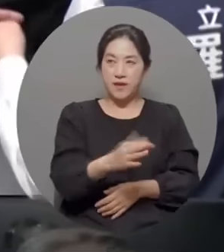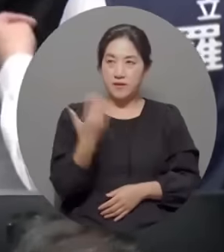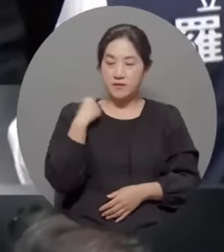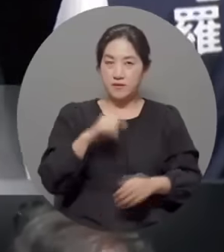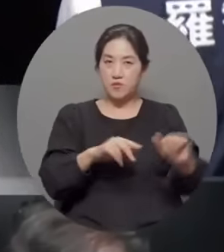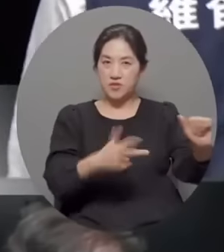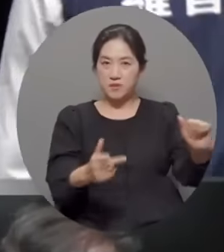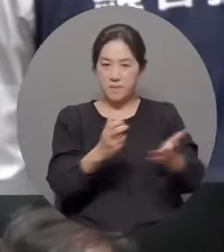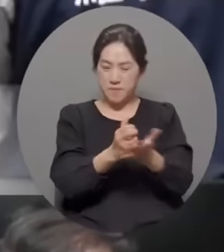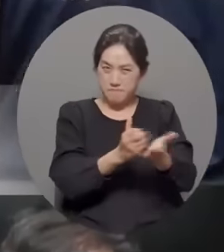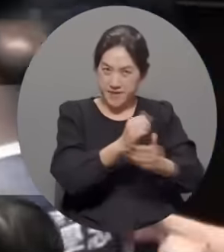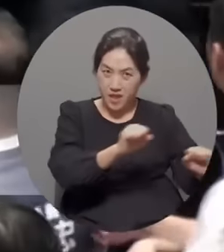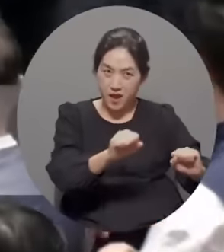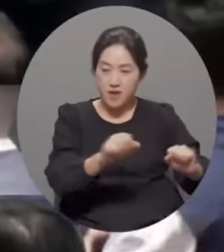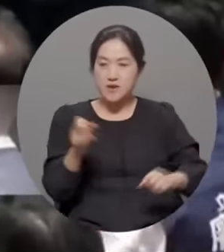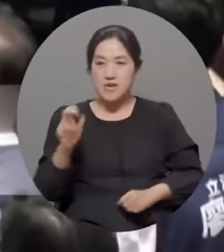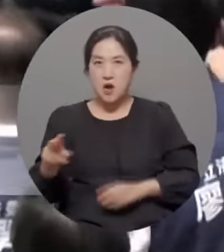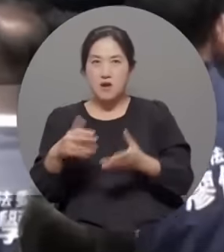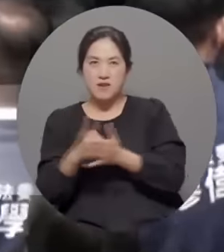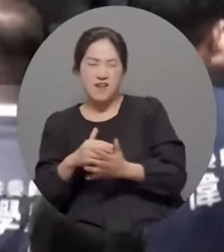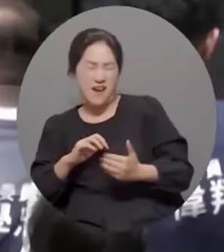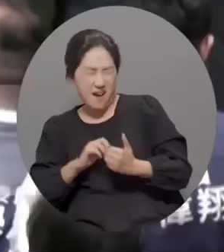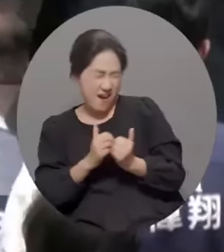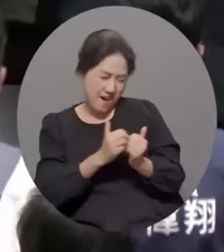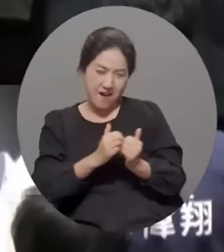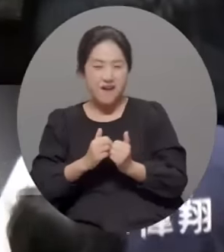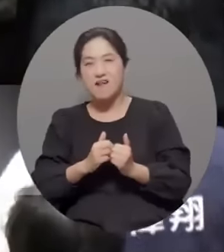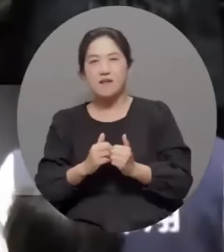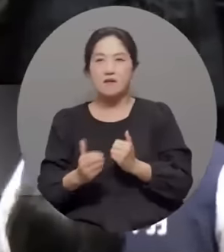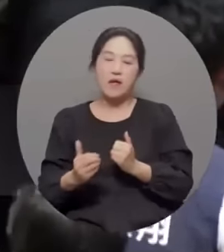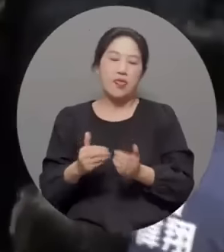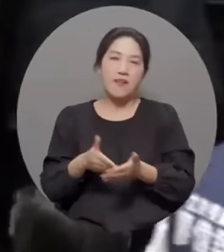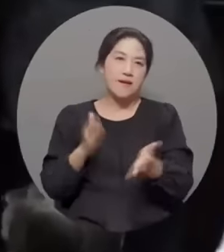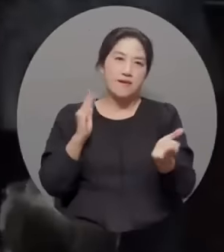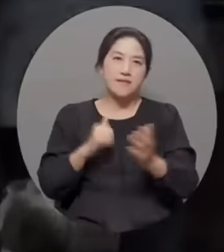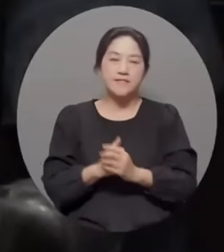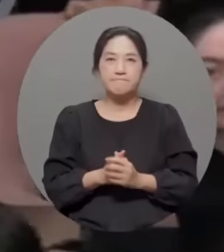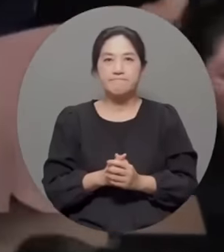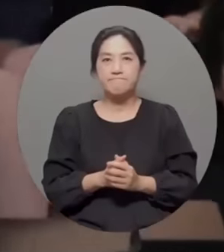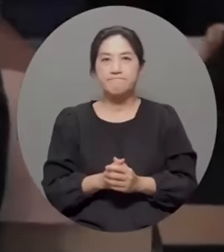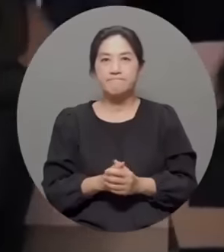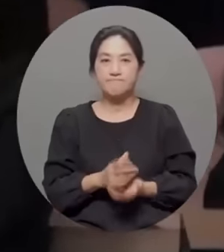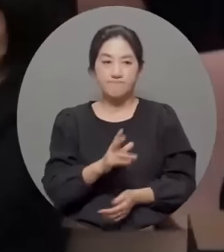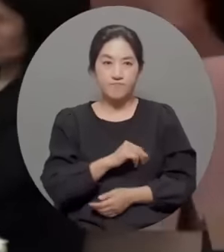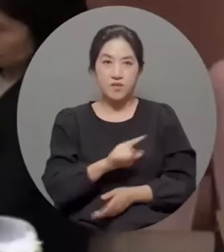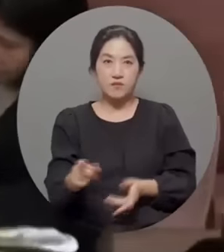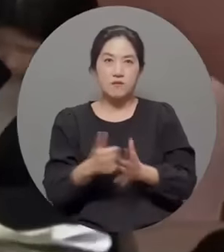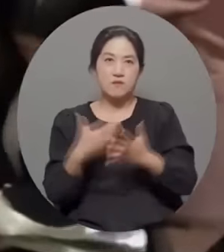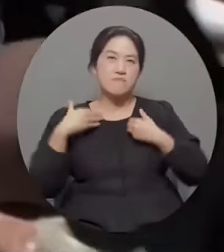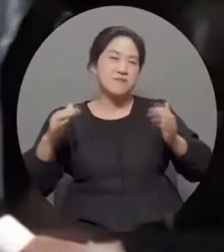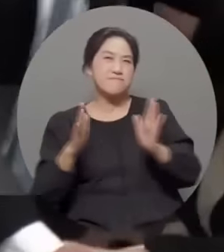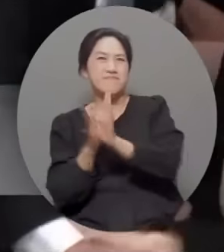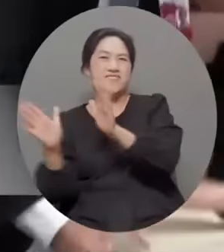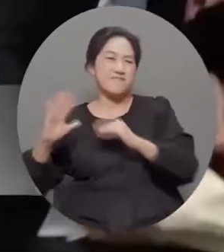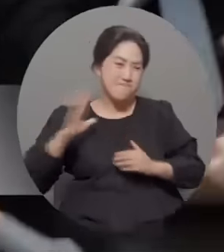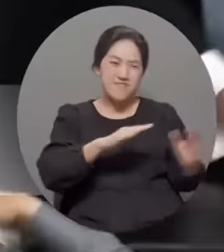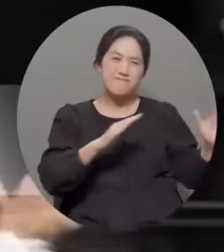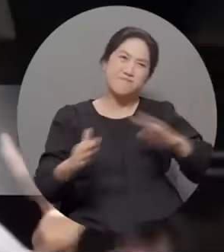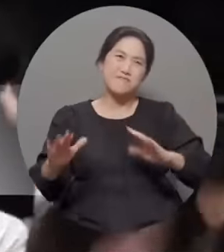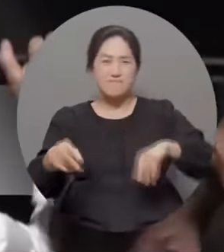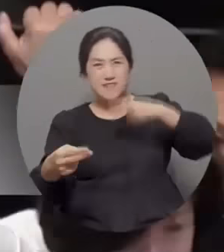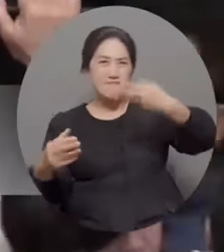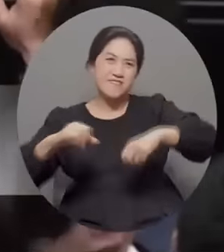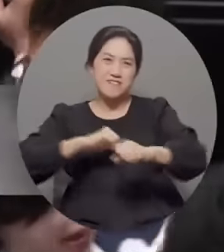처리를 시도했지만 여당 의원들의 거센 반발에 가로막혔습니다. 의원들은 서로 몸을 밀치거나 넘어뜨리며